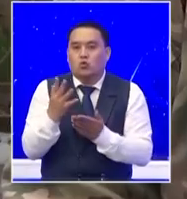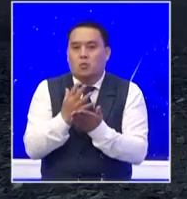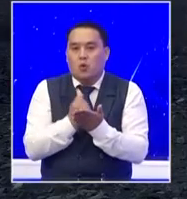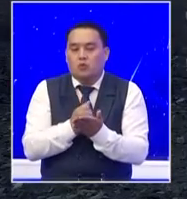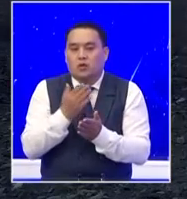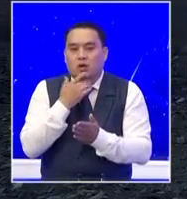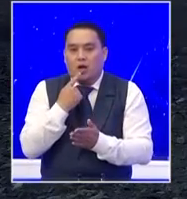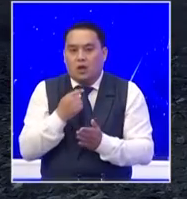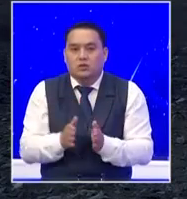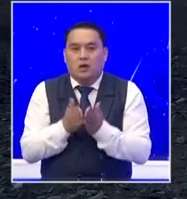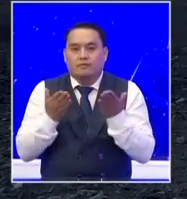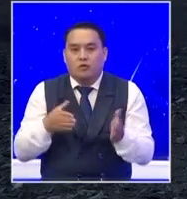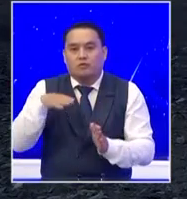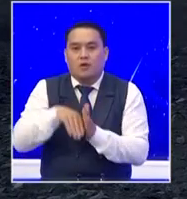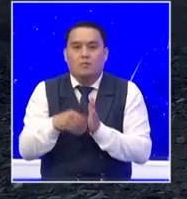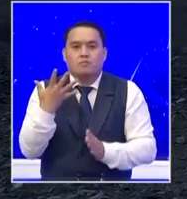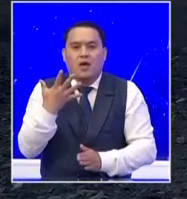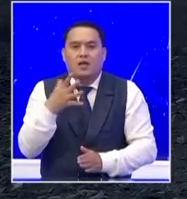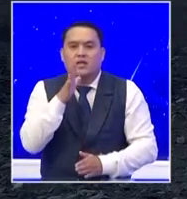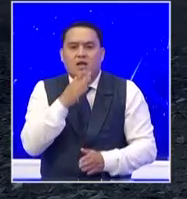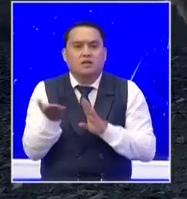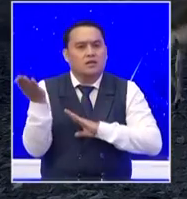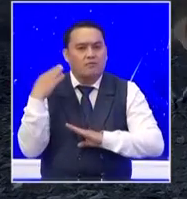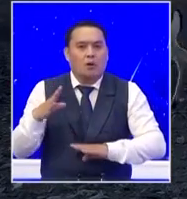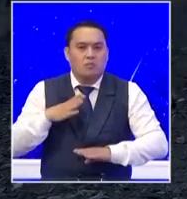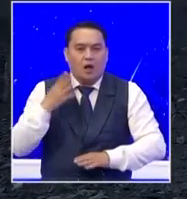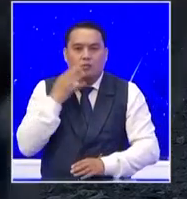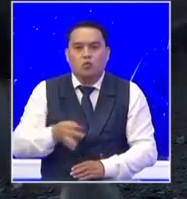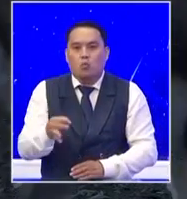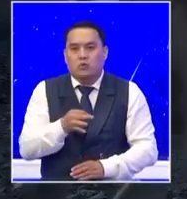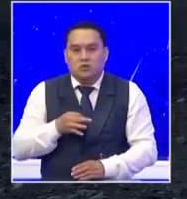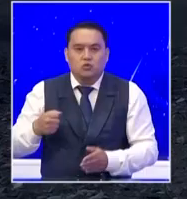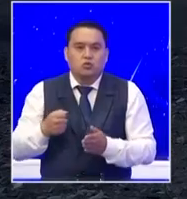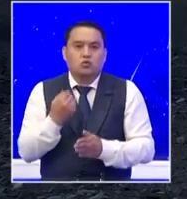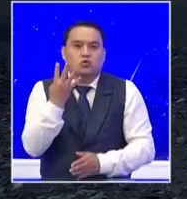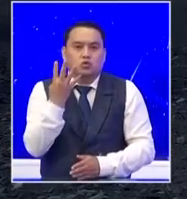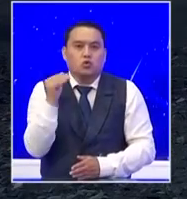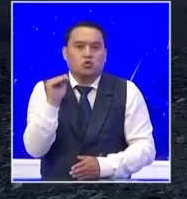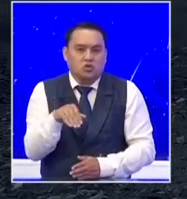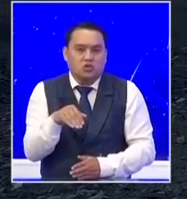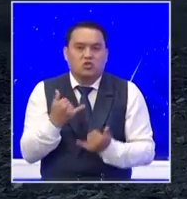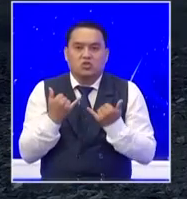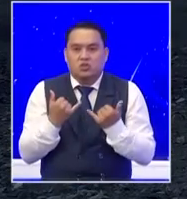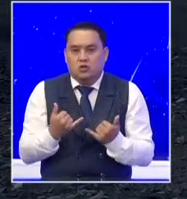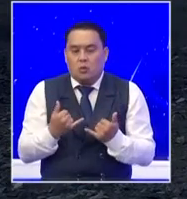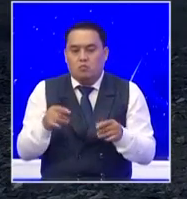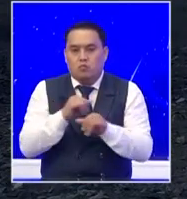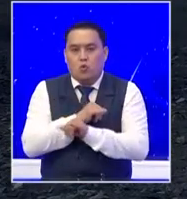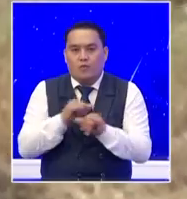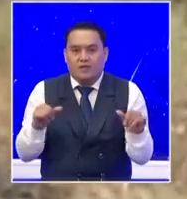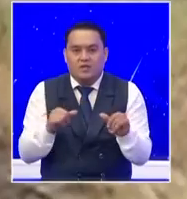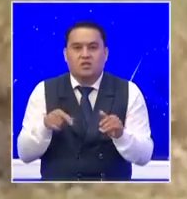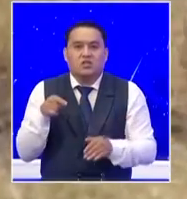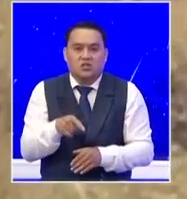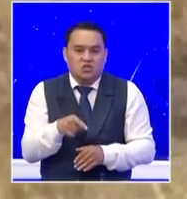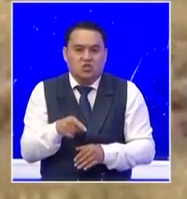популяцию. Если 5 лет назад численность этих краснокнижных животных в Алматинской области достигала 4000, то за эти годы их популяция выросла на